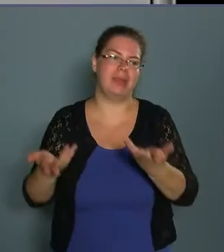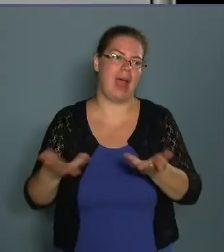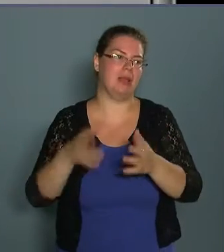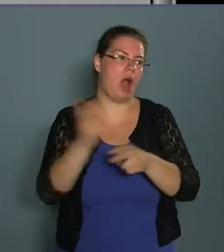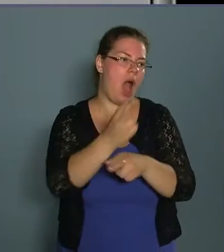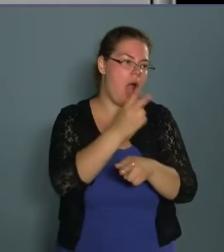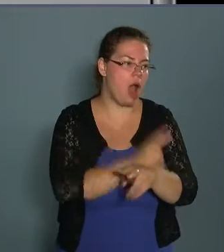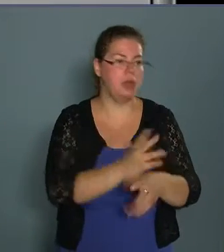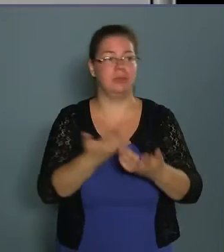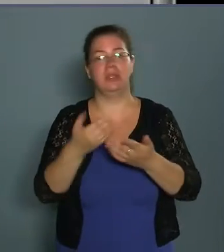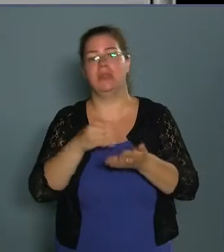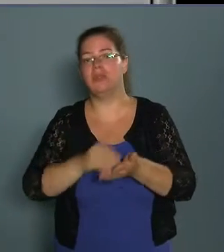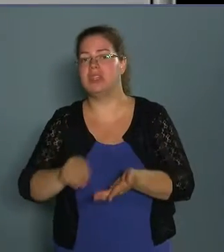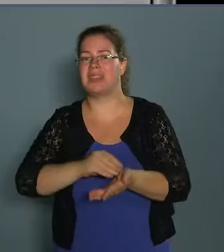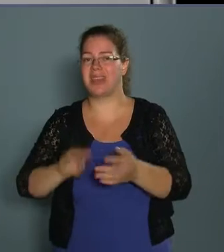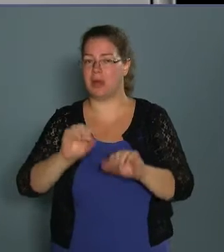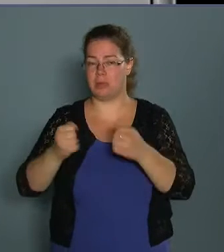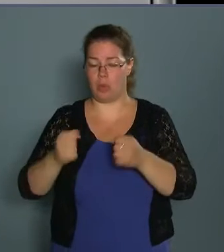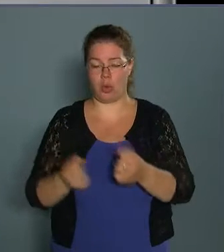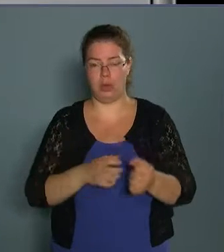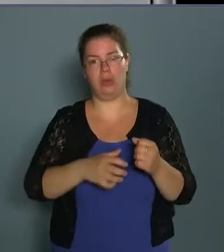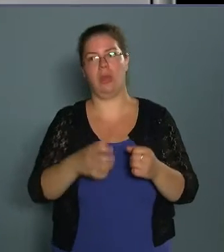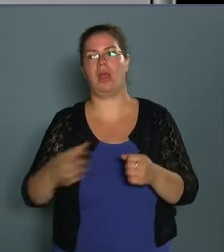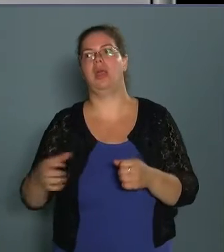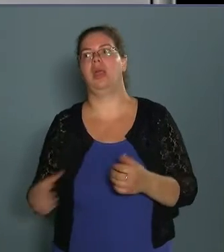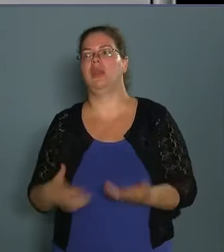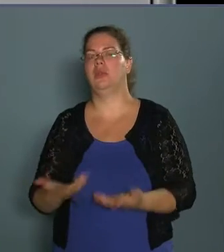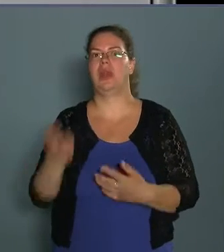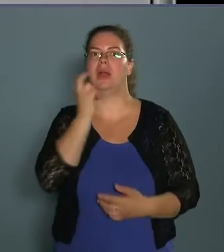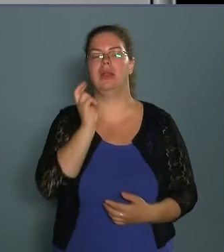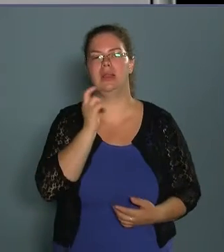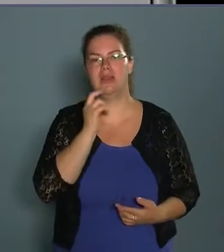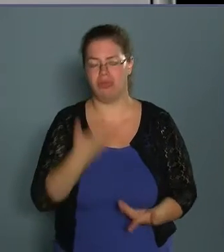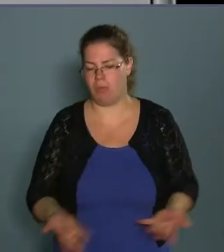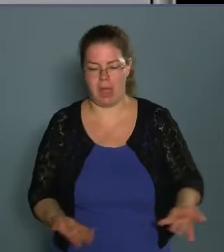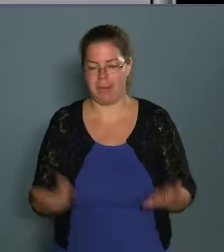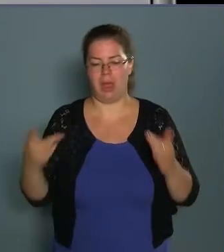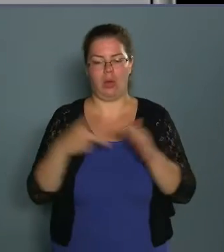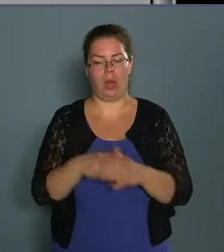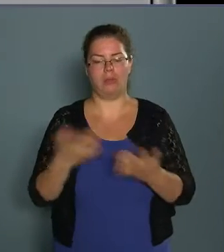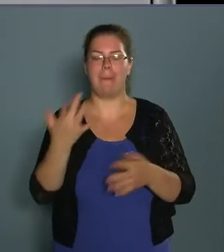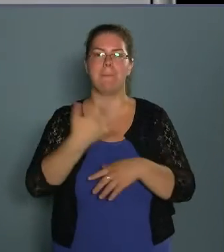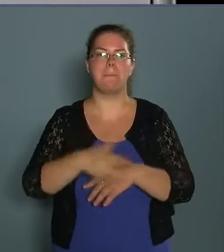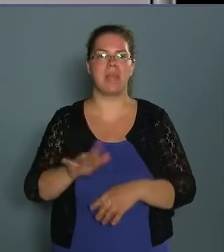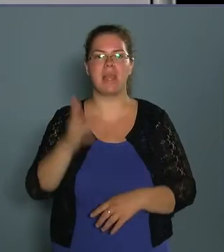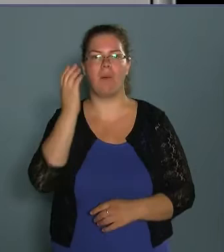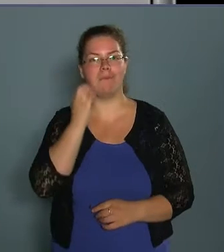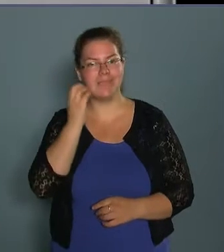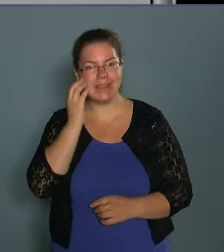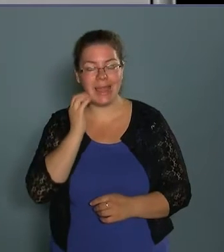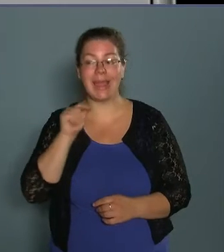megint állami finanszírozásba, működtetésbe kerültek ezek a létesítmények. Miközben például egy